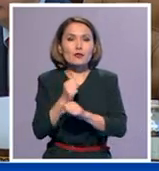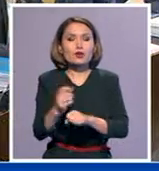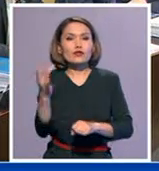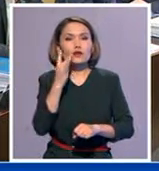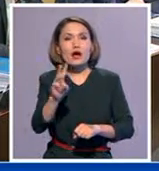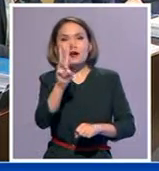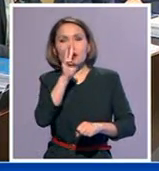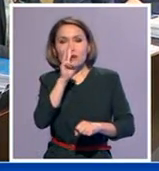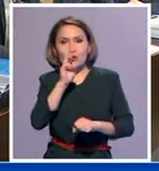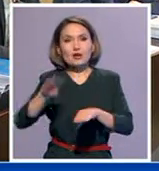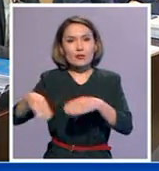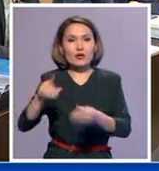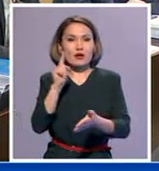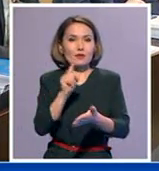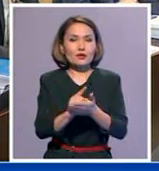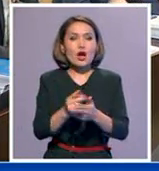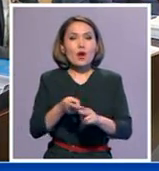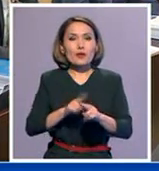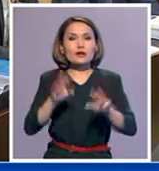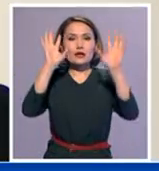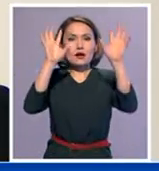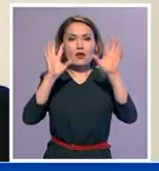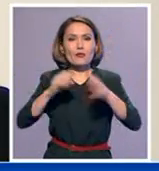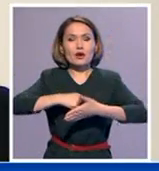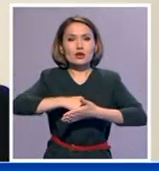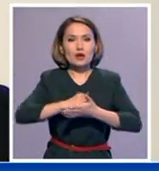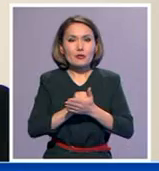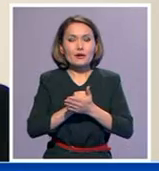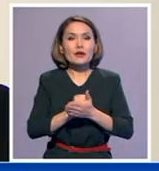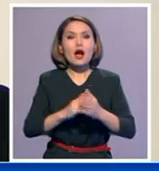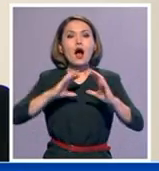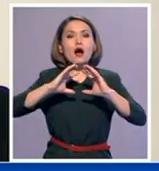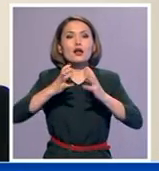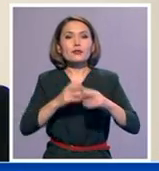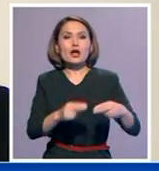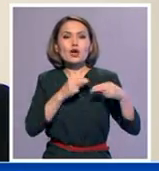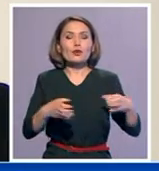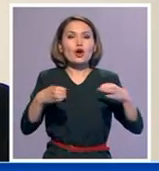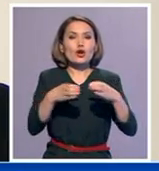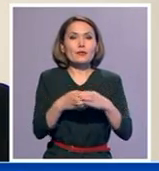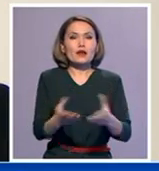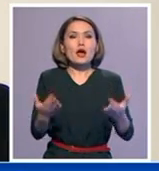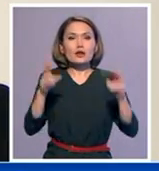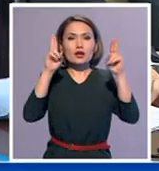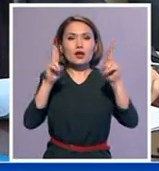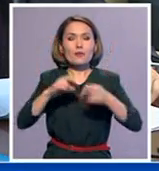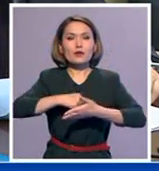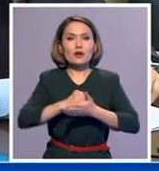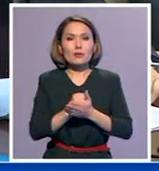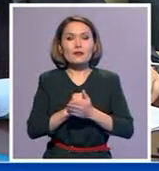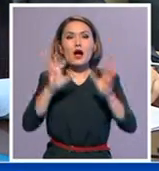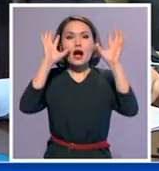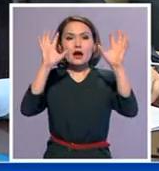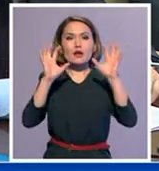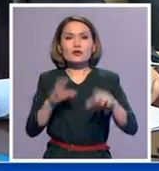тиесілі еңбекақысын төлеуге міндеттеледі. Бұл осы конвенцияны түзген халықаралық еңбек ұйымының талаптары. Мұнан бөлек, бұл конвенция айлық